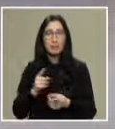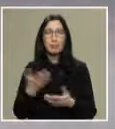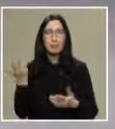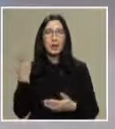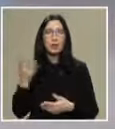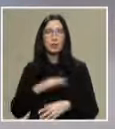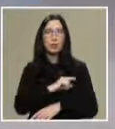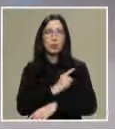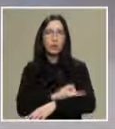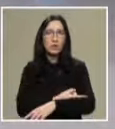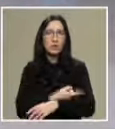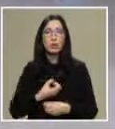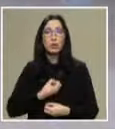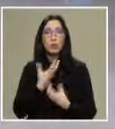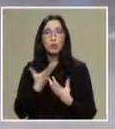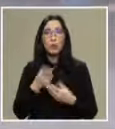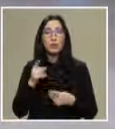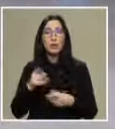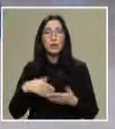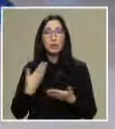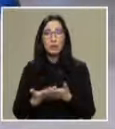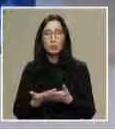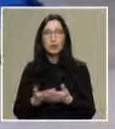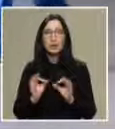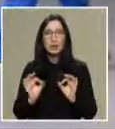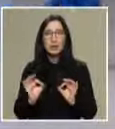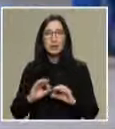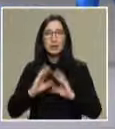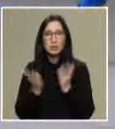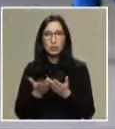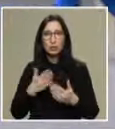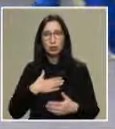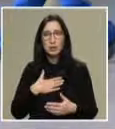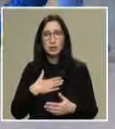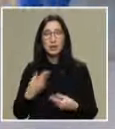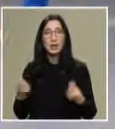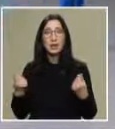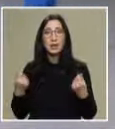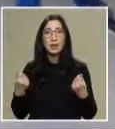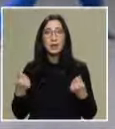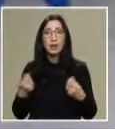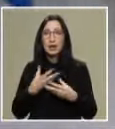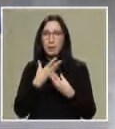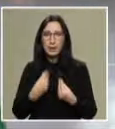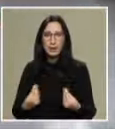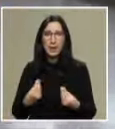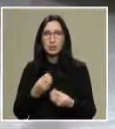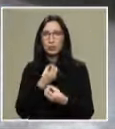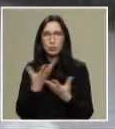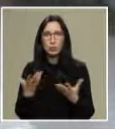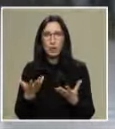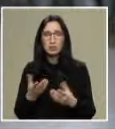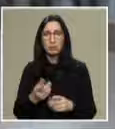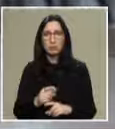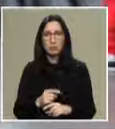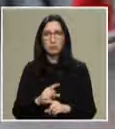силни духом, че те дадоха наистина всичко от себе си. Играха прекрасно, чудесно.